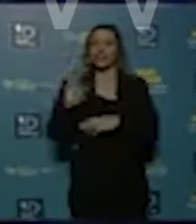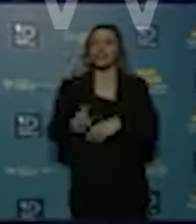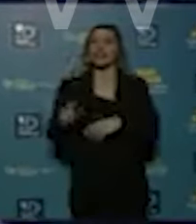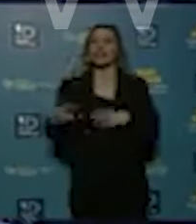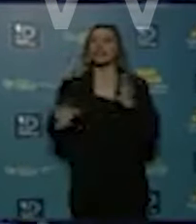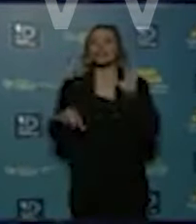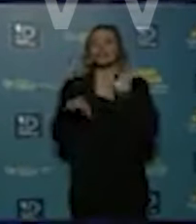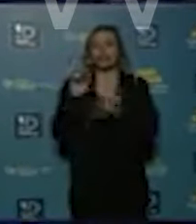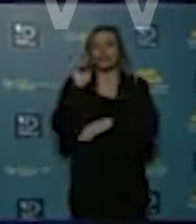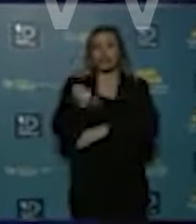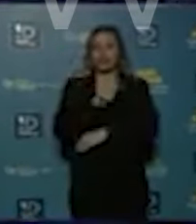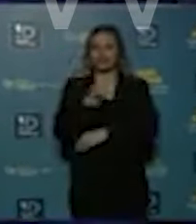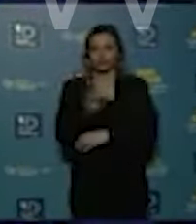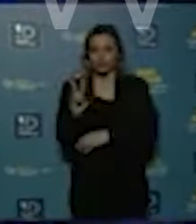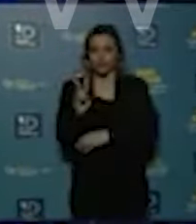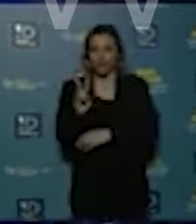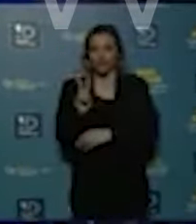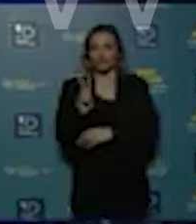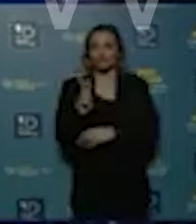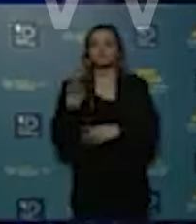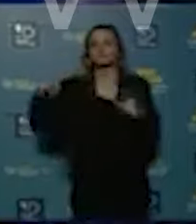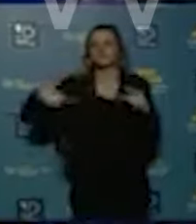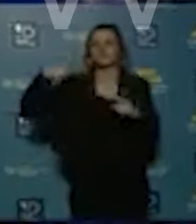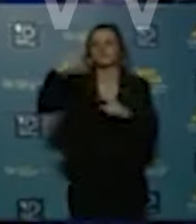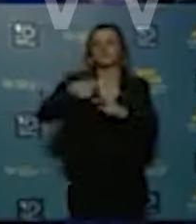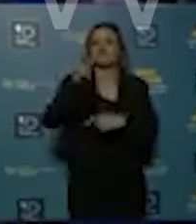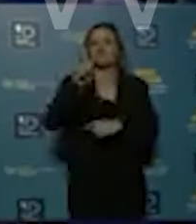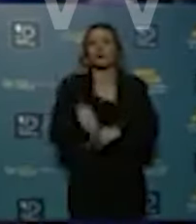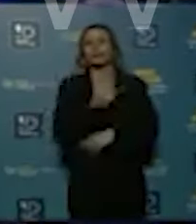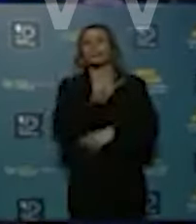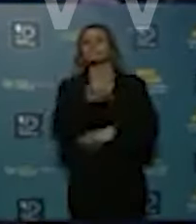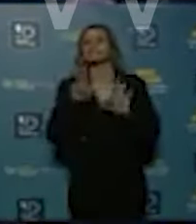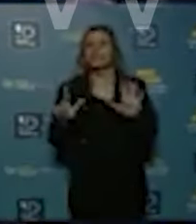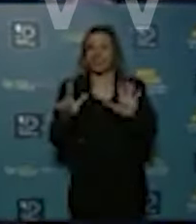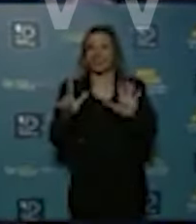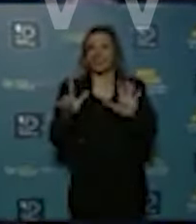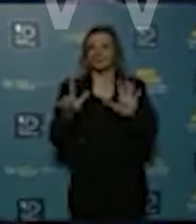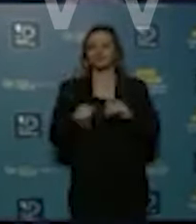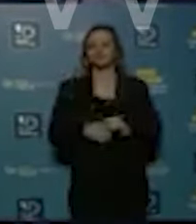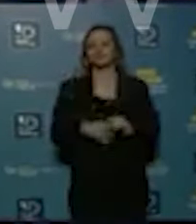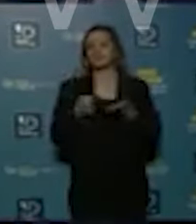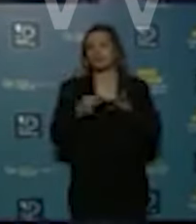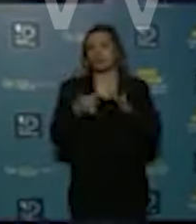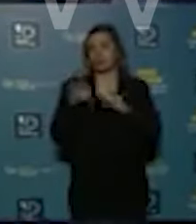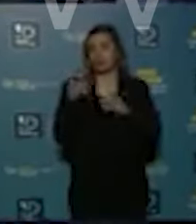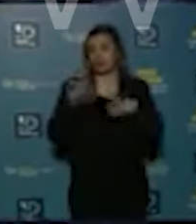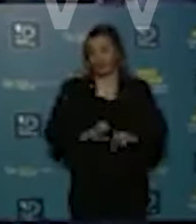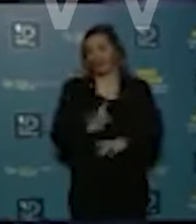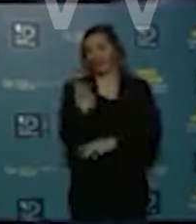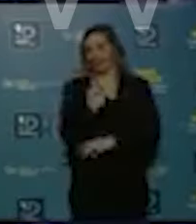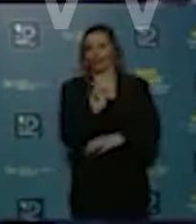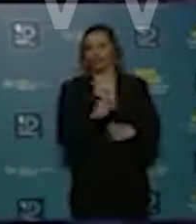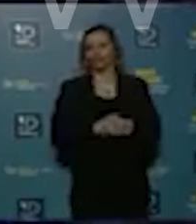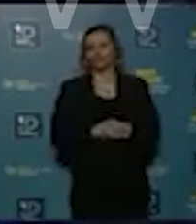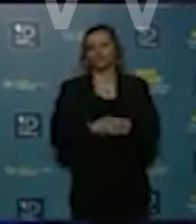2022 andrà avanti fino al 2027, non un minuto di meno, quindi stanno provando a dividerci